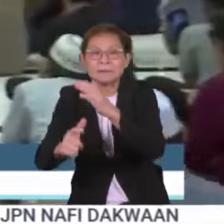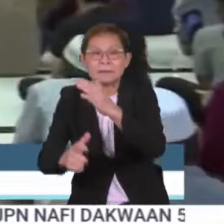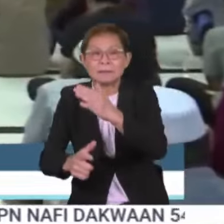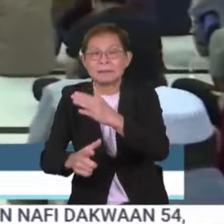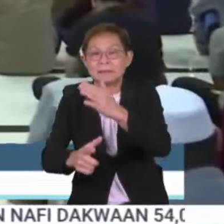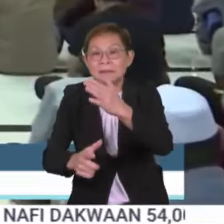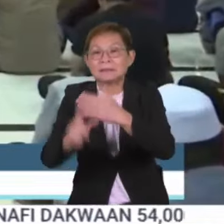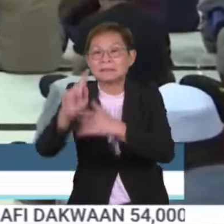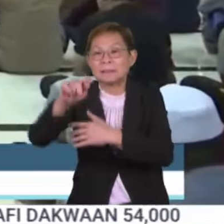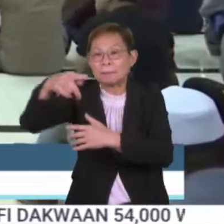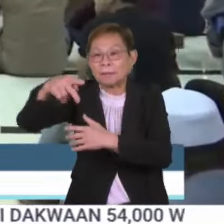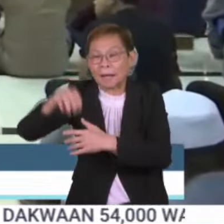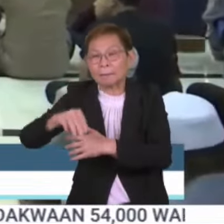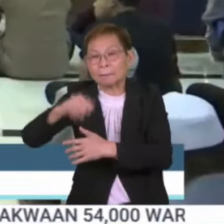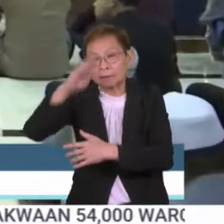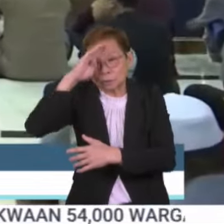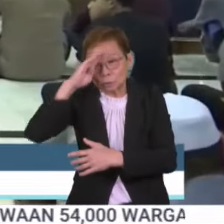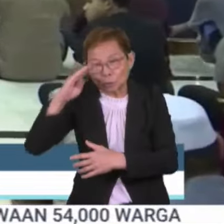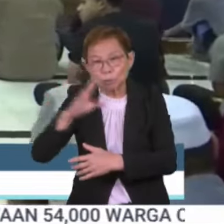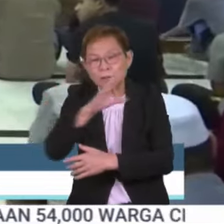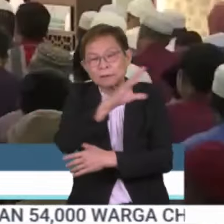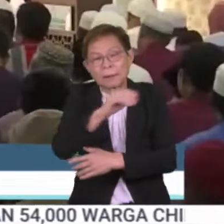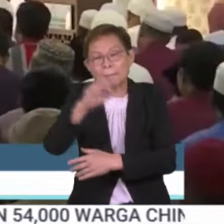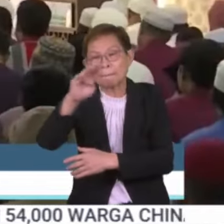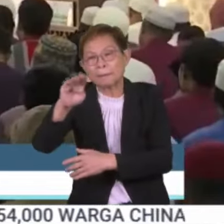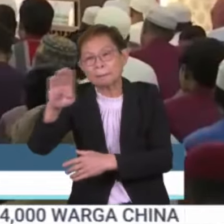diiringidi dan menteri pesawat